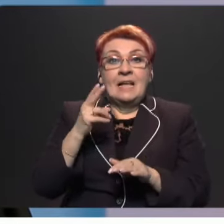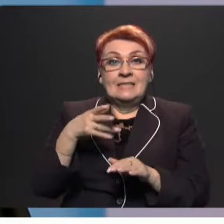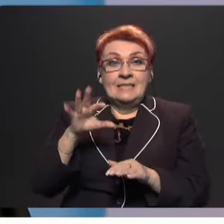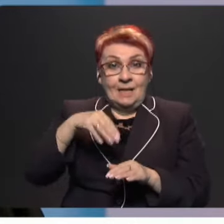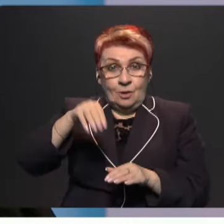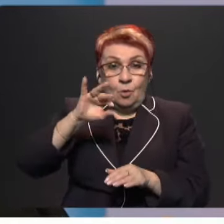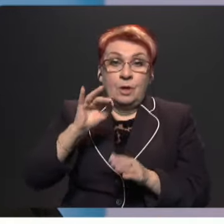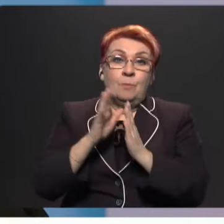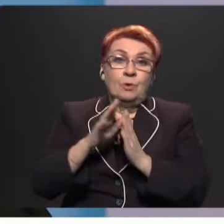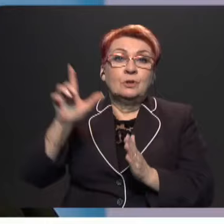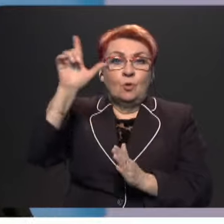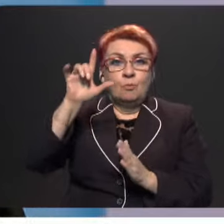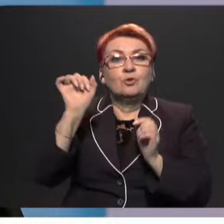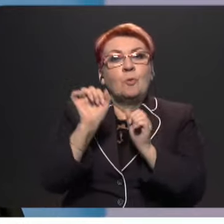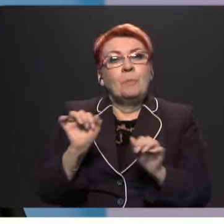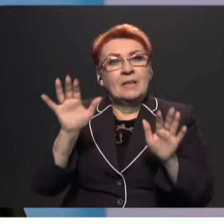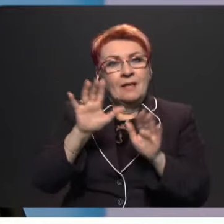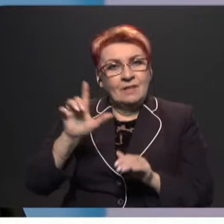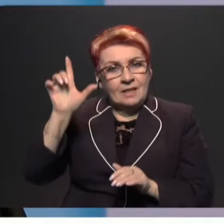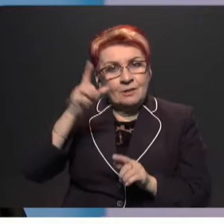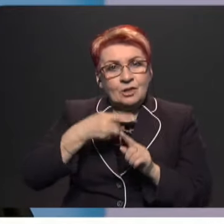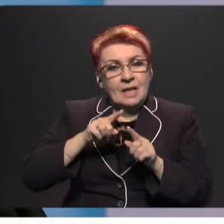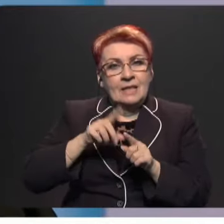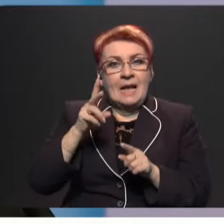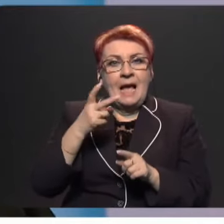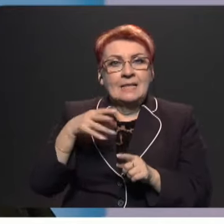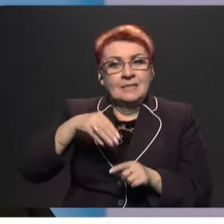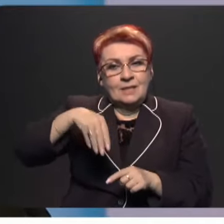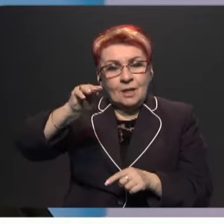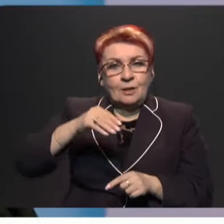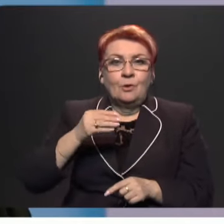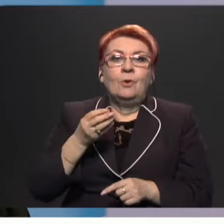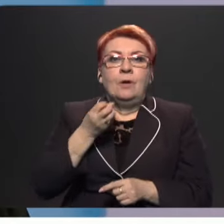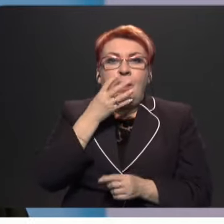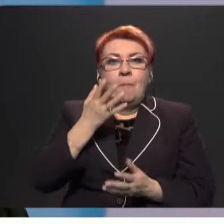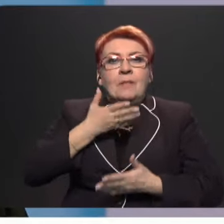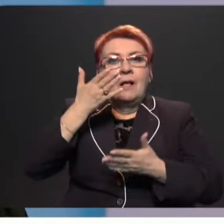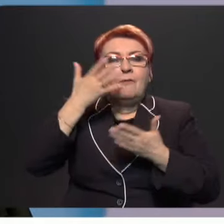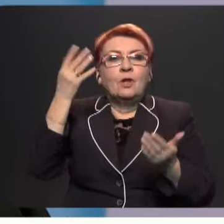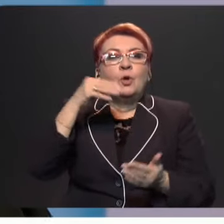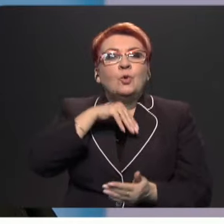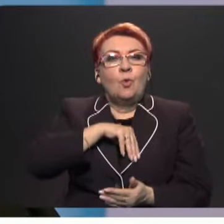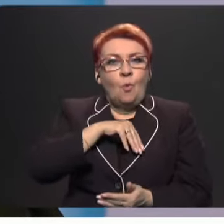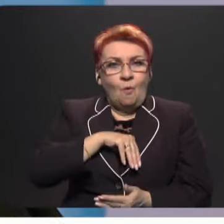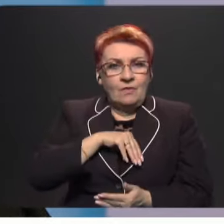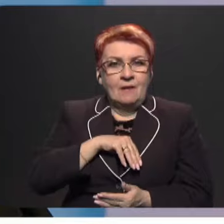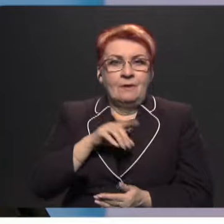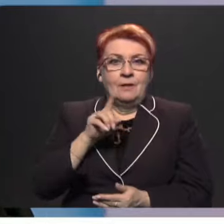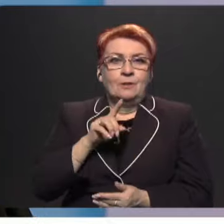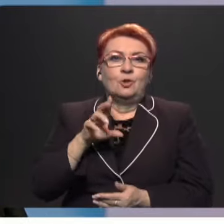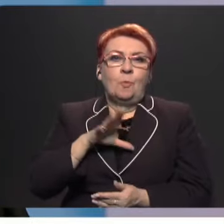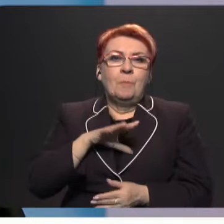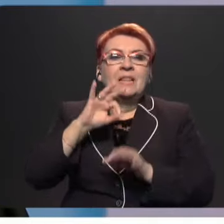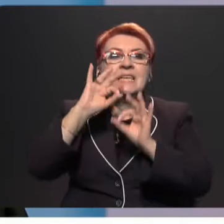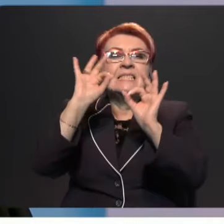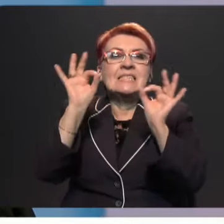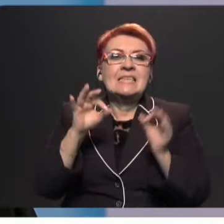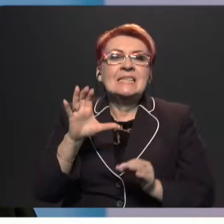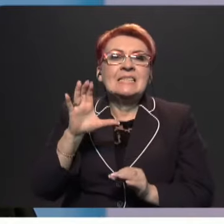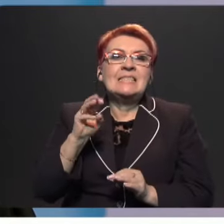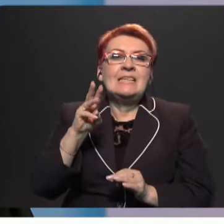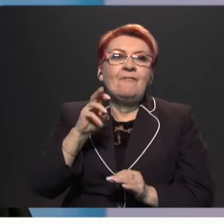просит Бога, чтобы Господь благословил вот это кадило, воню благоухания духовного, вот, чтобы оно было символом вот